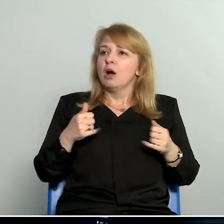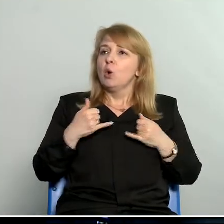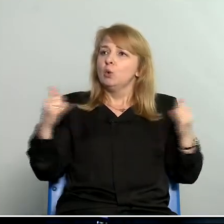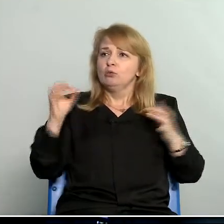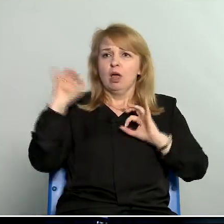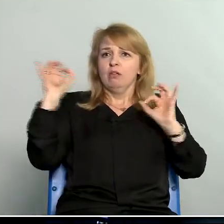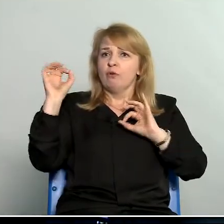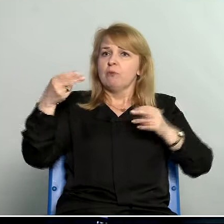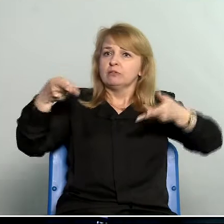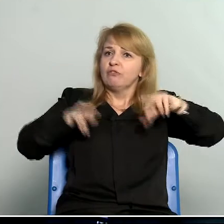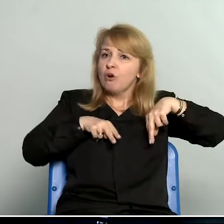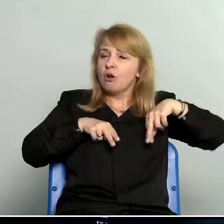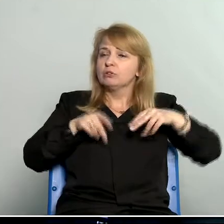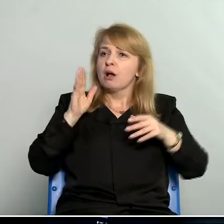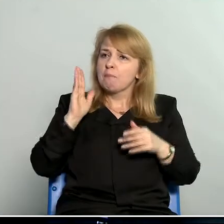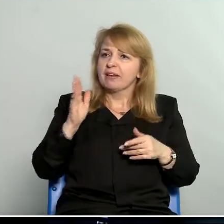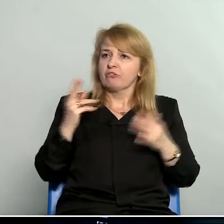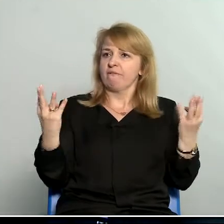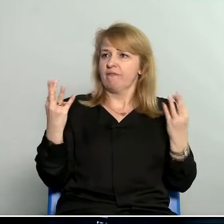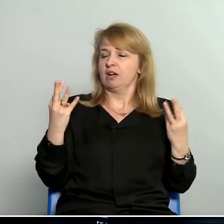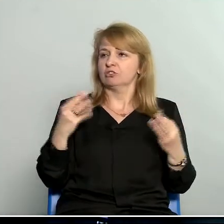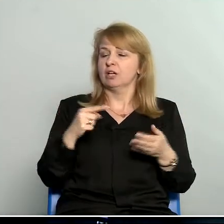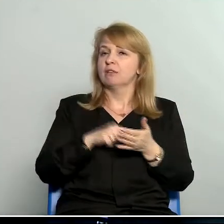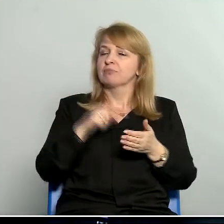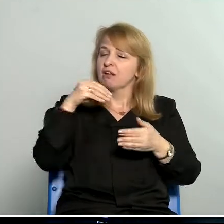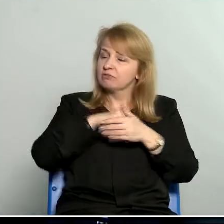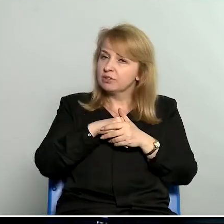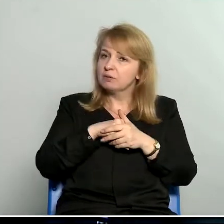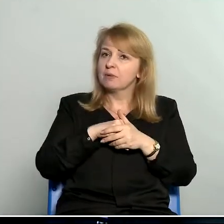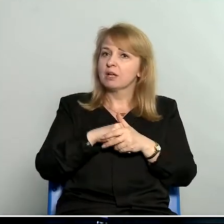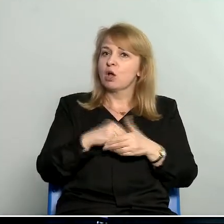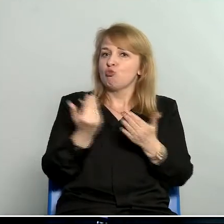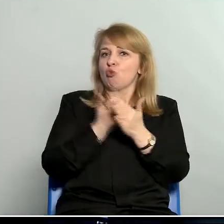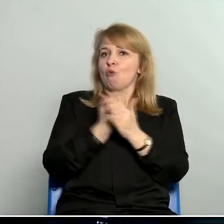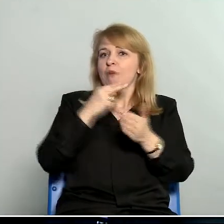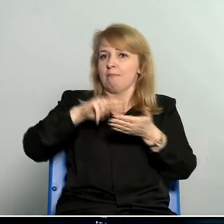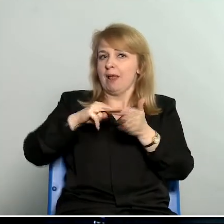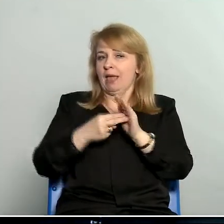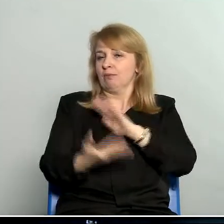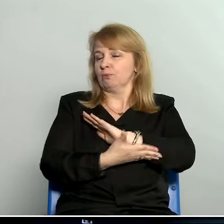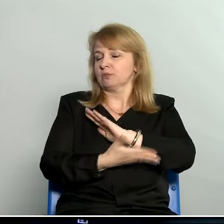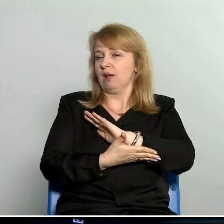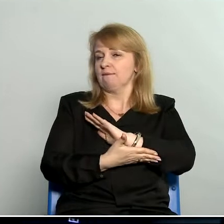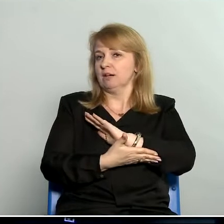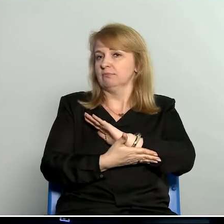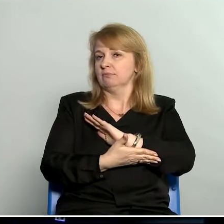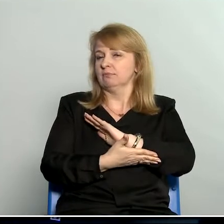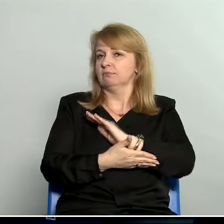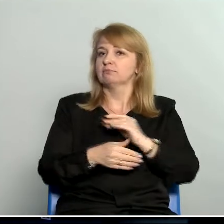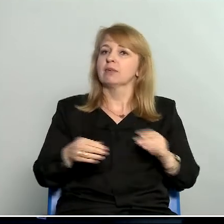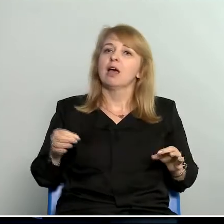królowały, będą taką osią, na której oprzemy nową perspektywę. Jak Państwo widzicie,